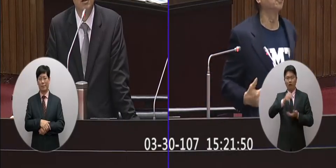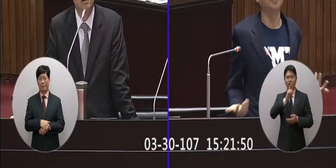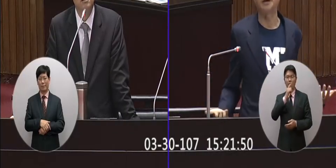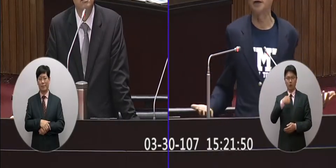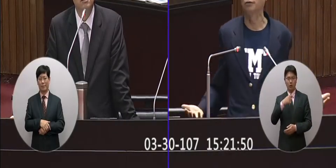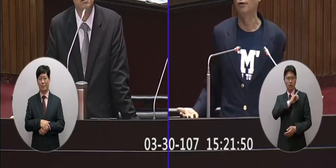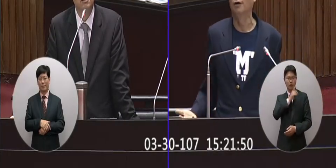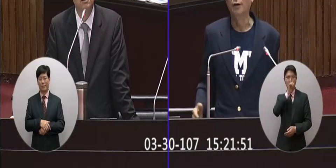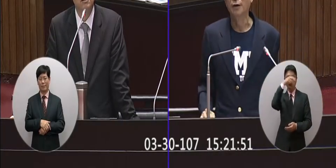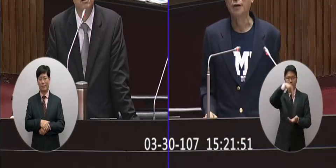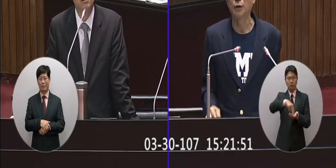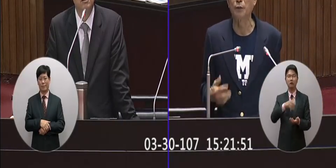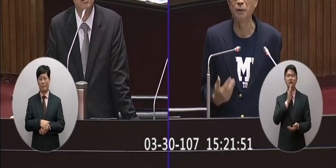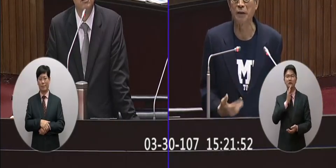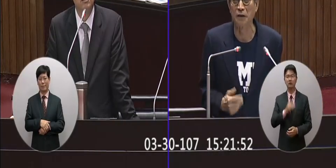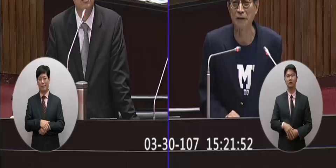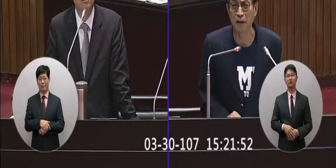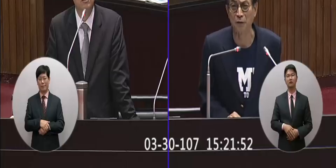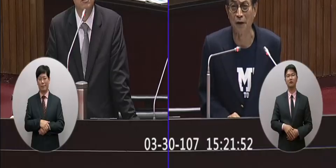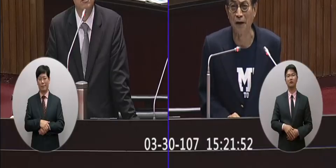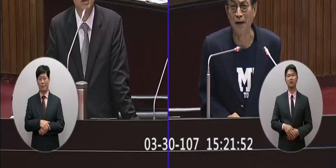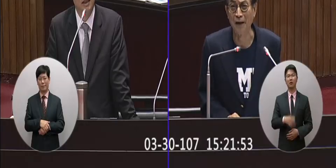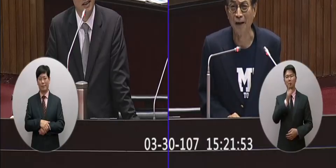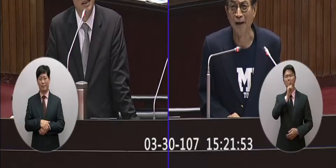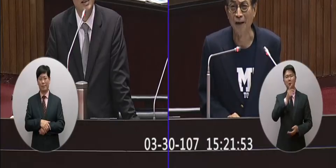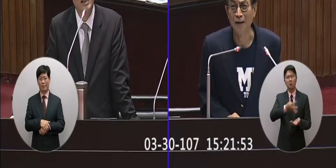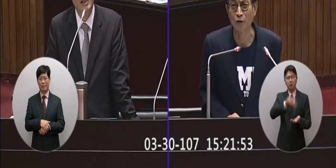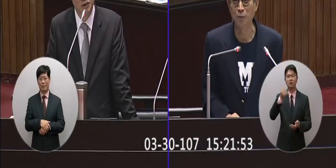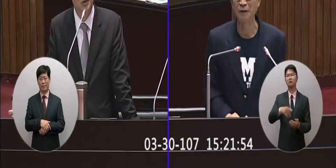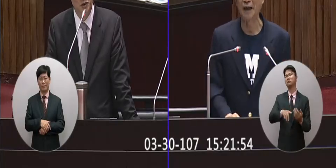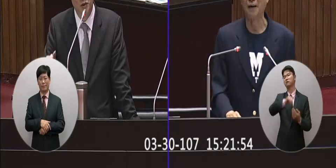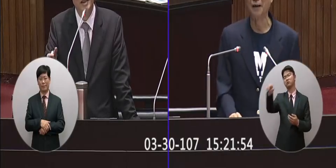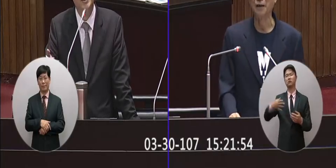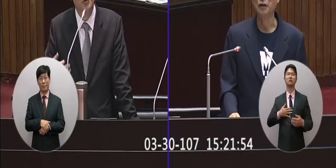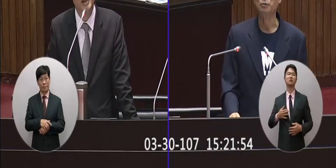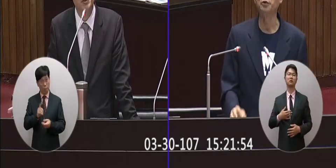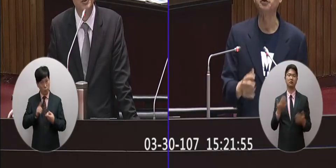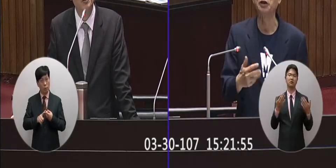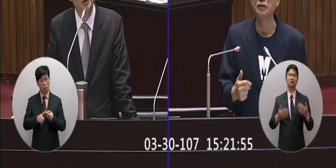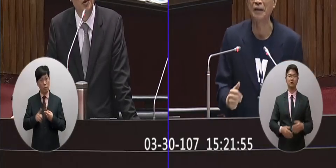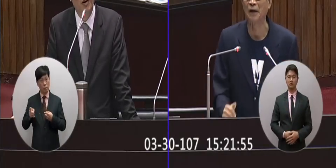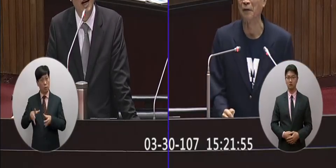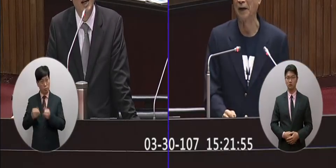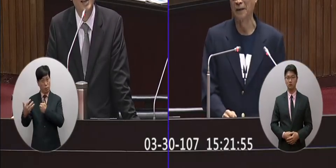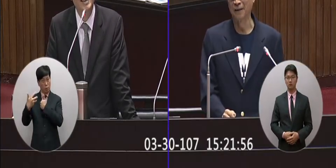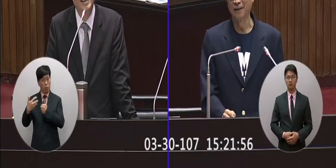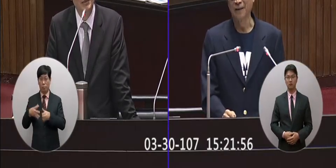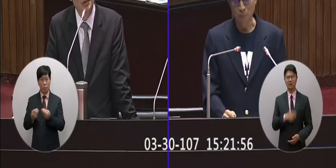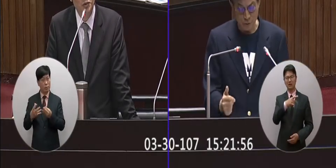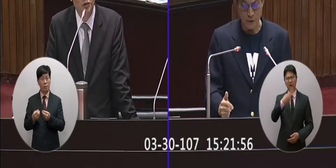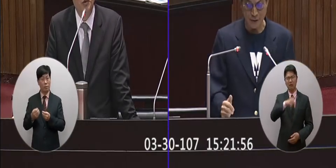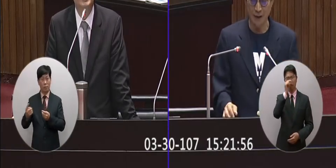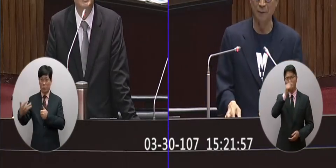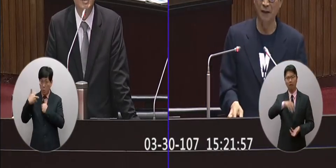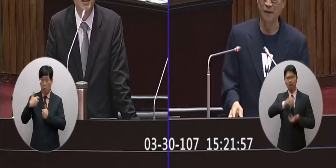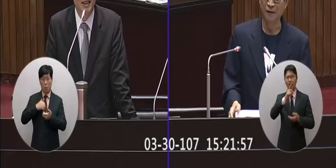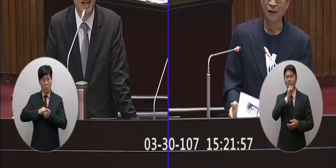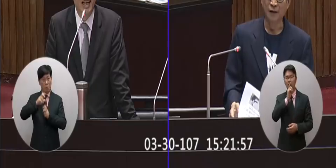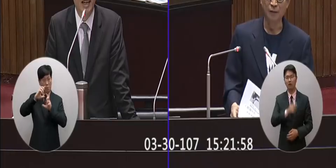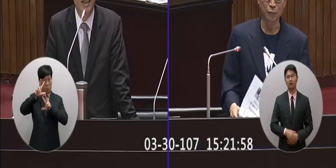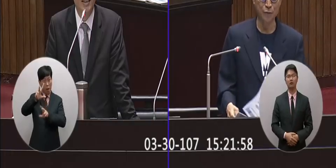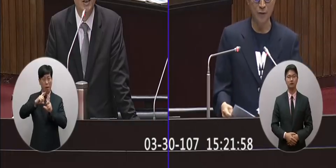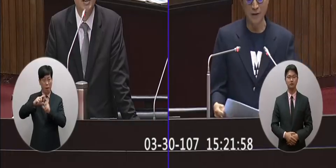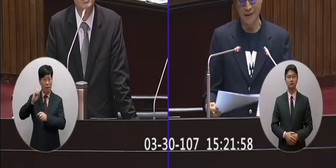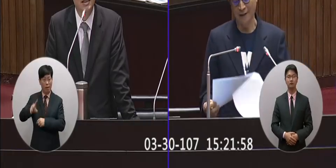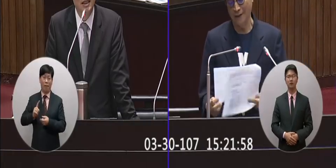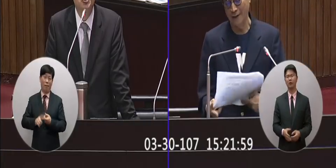是台独，我是台独。哇、哦，谁不知道你是台独啊？ 所以就委员就不用问我啊，你们问我，我当然要